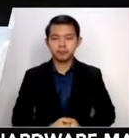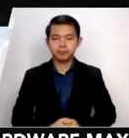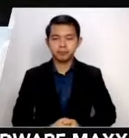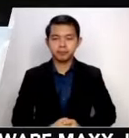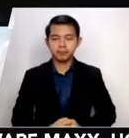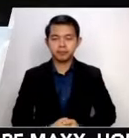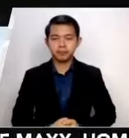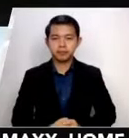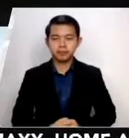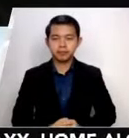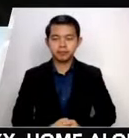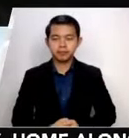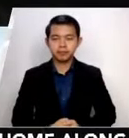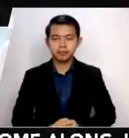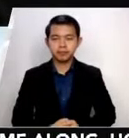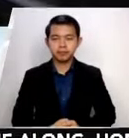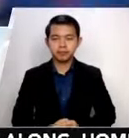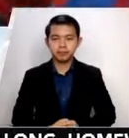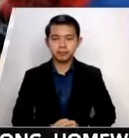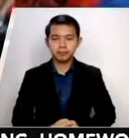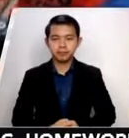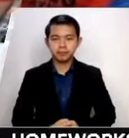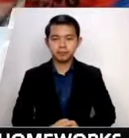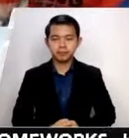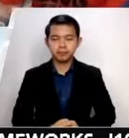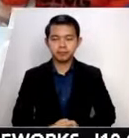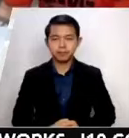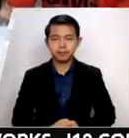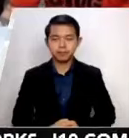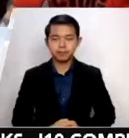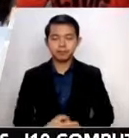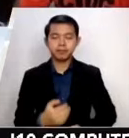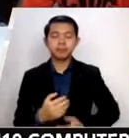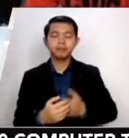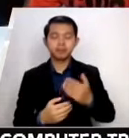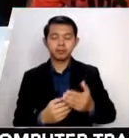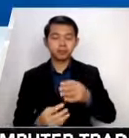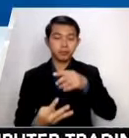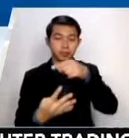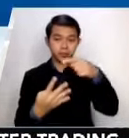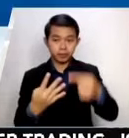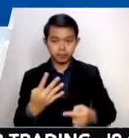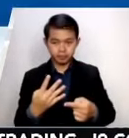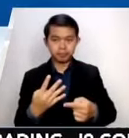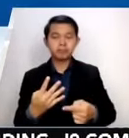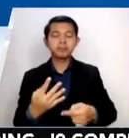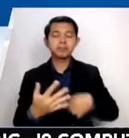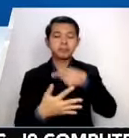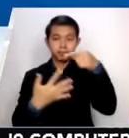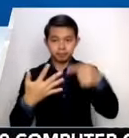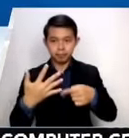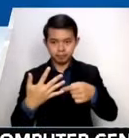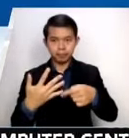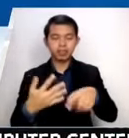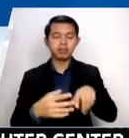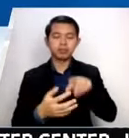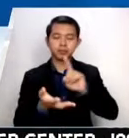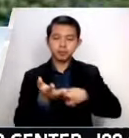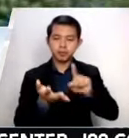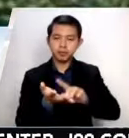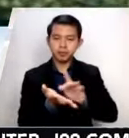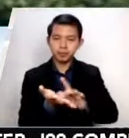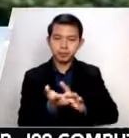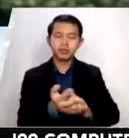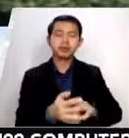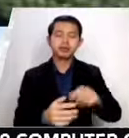at si Silva semes po isinailalim sila sa booking procedures physical at medical examination pero